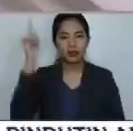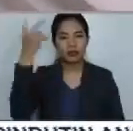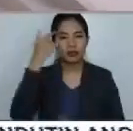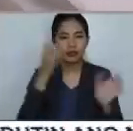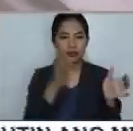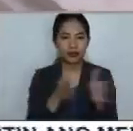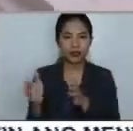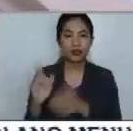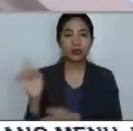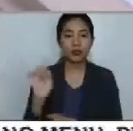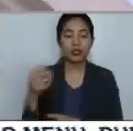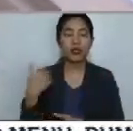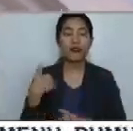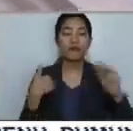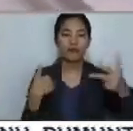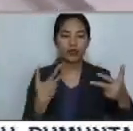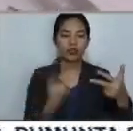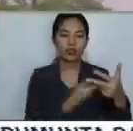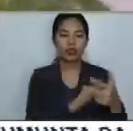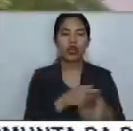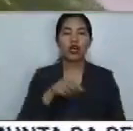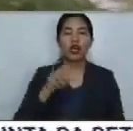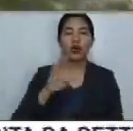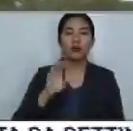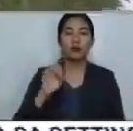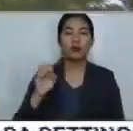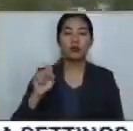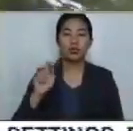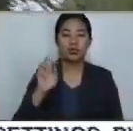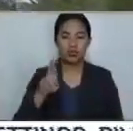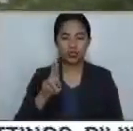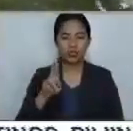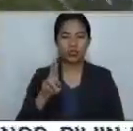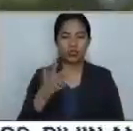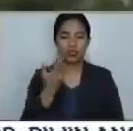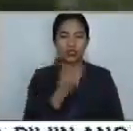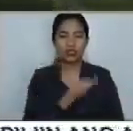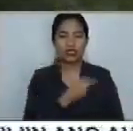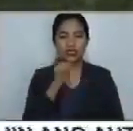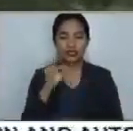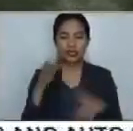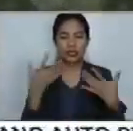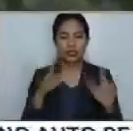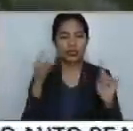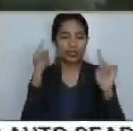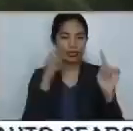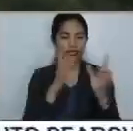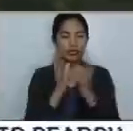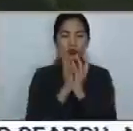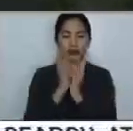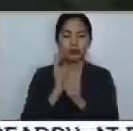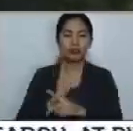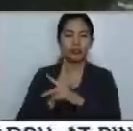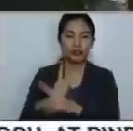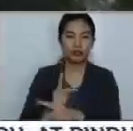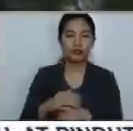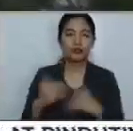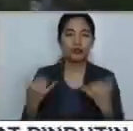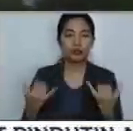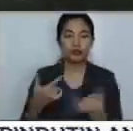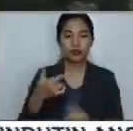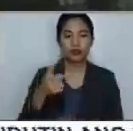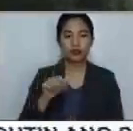ang DBMPS ng face mask ng halagang 13 hanggang 27 pesos bawat isa noong unang buwan